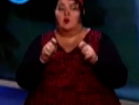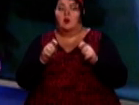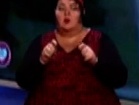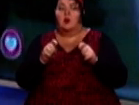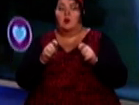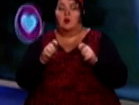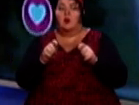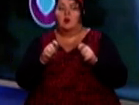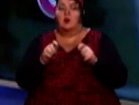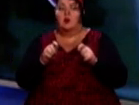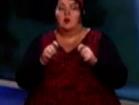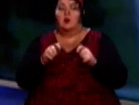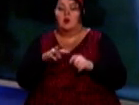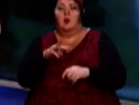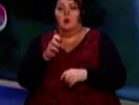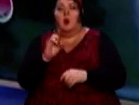Полтави.